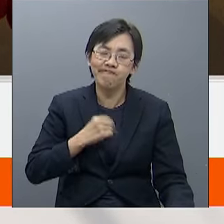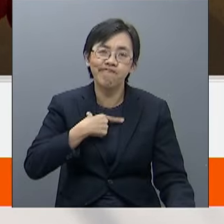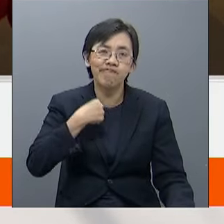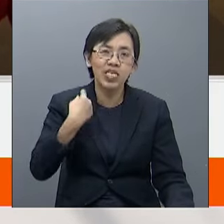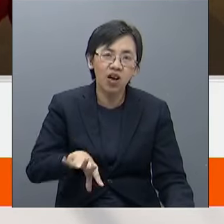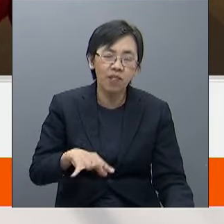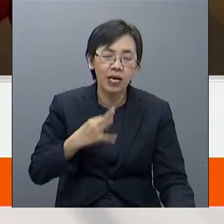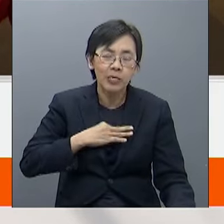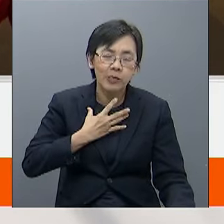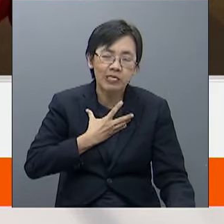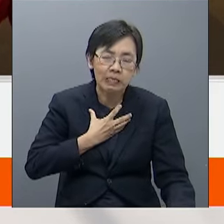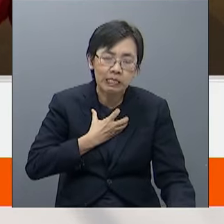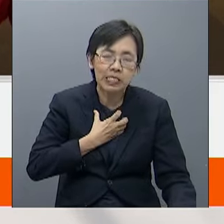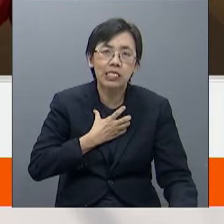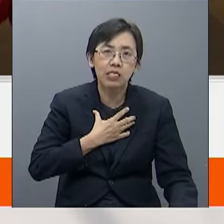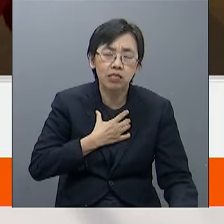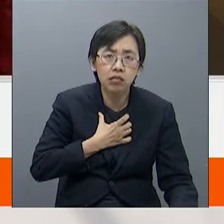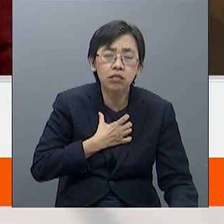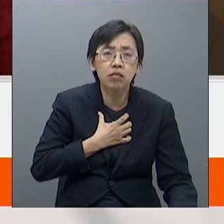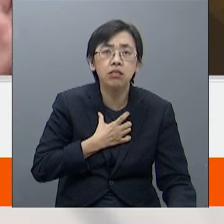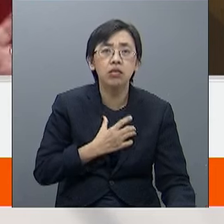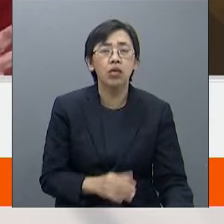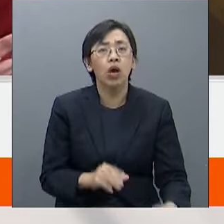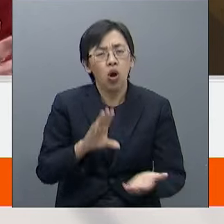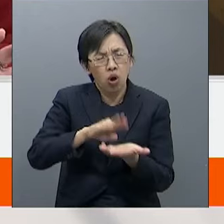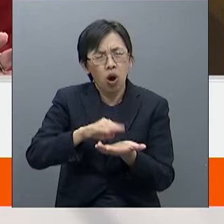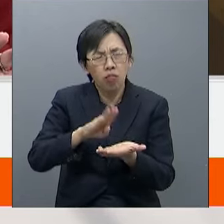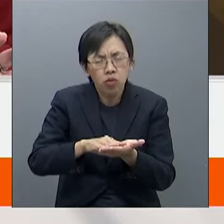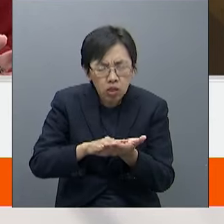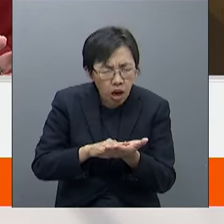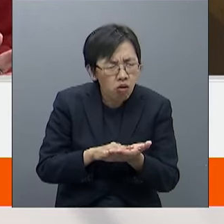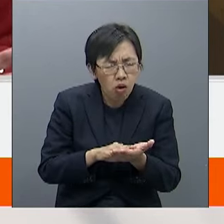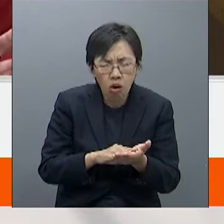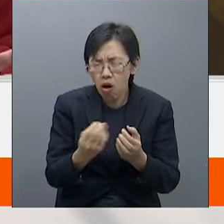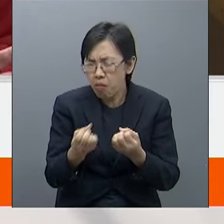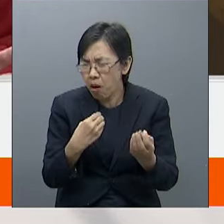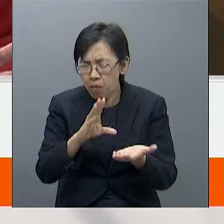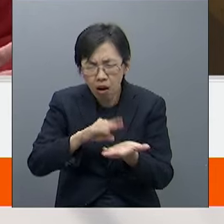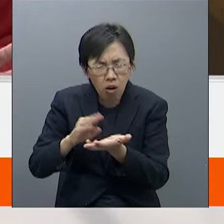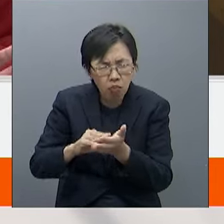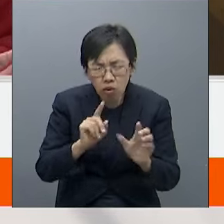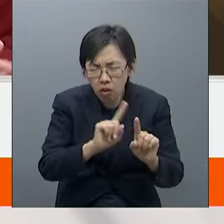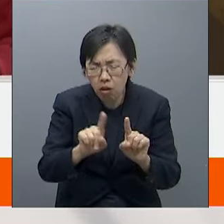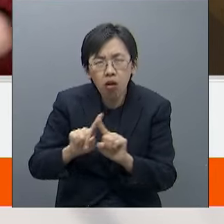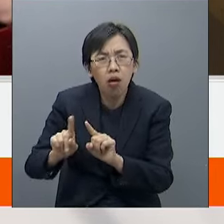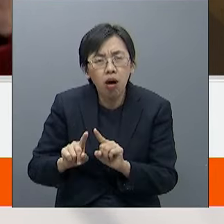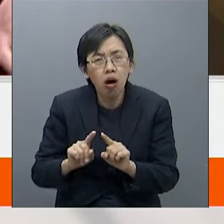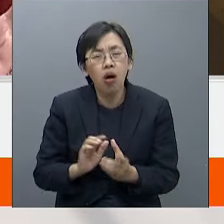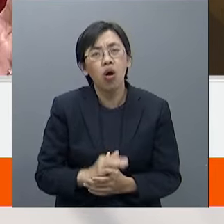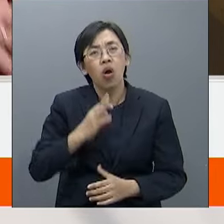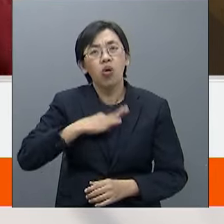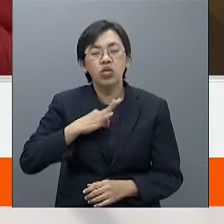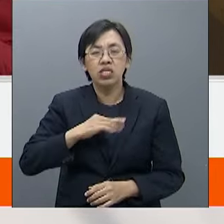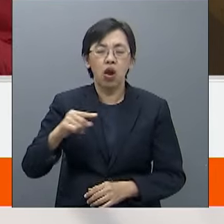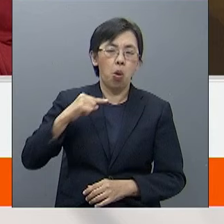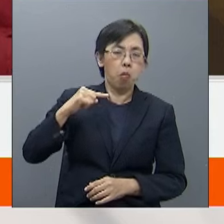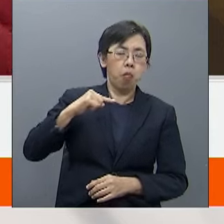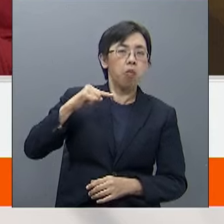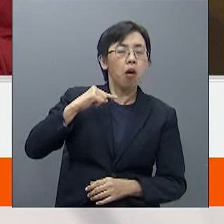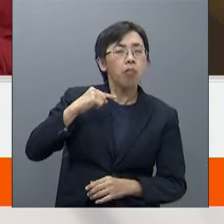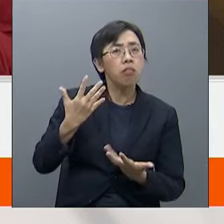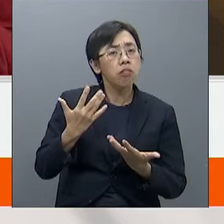หรือว่าจริงๆแล้วเนี่ยตอนนี้ข้อมูลค่อนข้างหลากหลายเหมือนกันคุณหมอว่าส่วนหนึ่งเนี่ยเขาอาจจะมองว่าเขาถูกบูลลี่แต่อีกส่ว